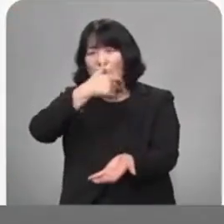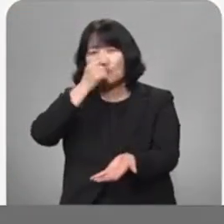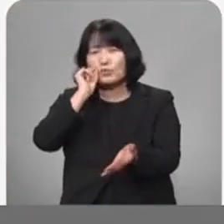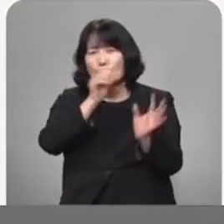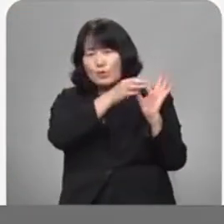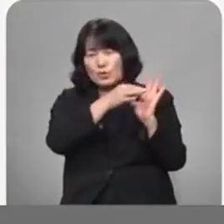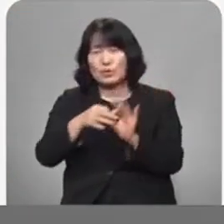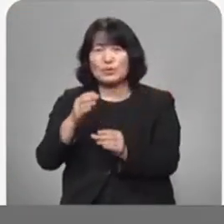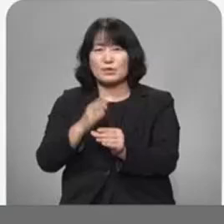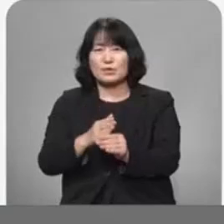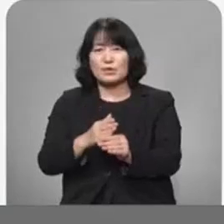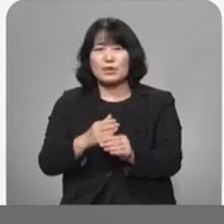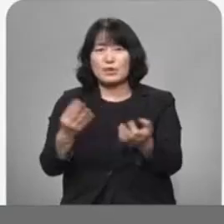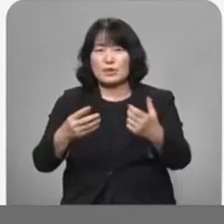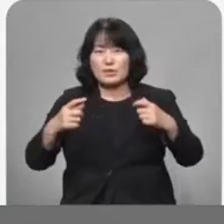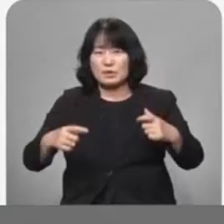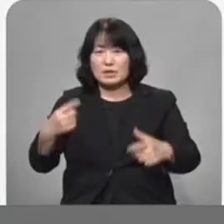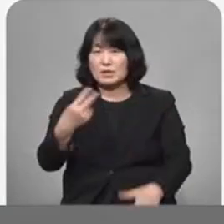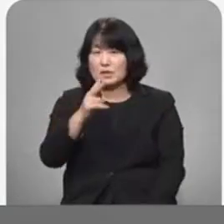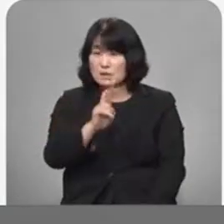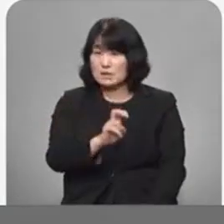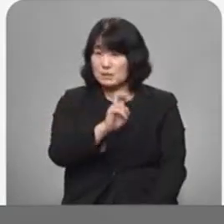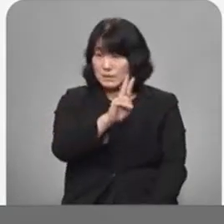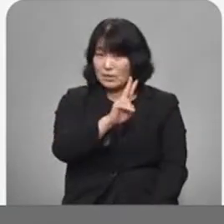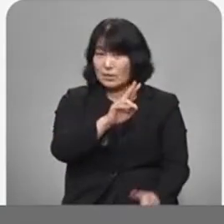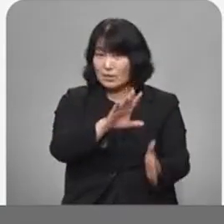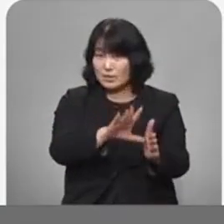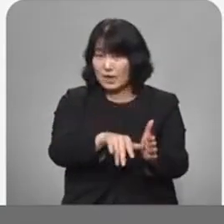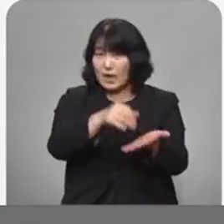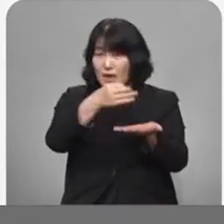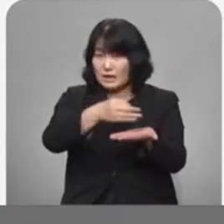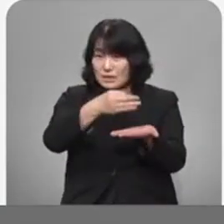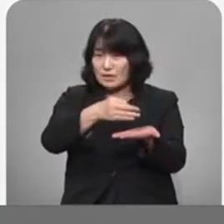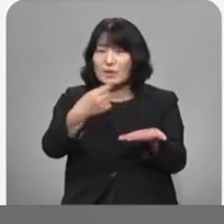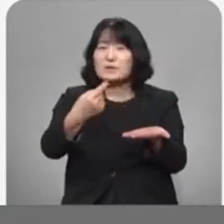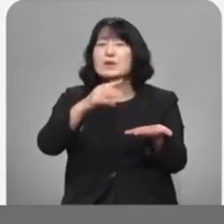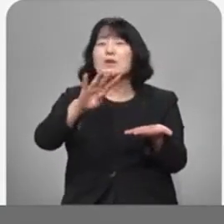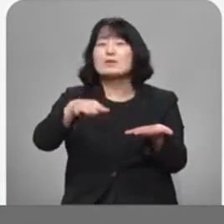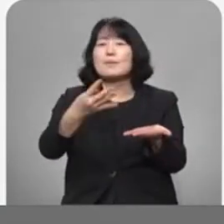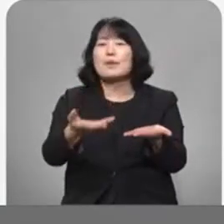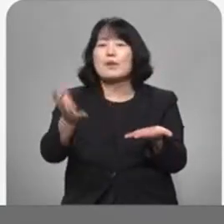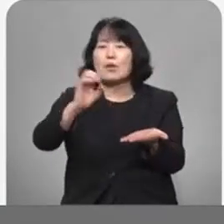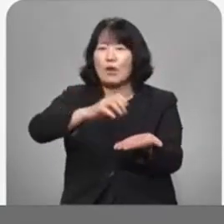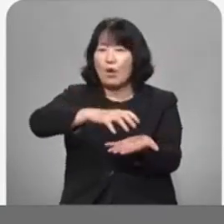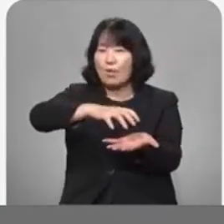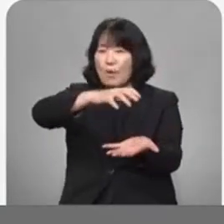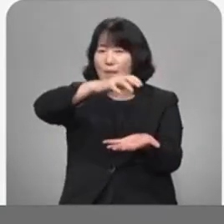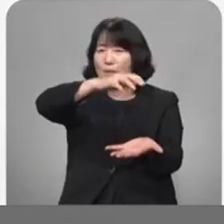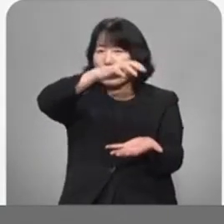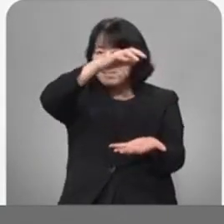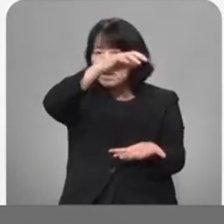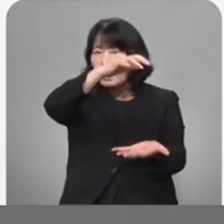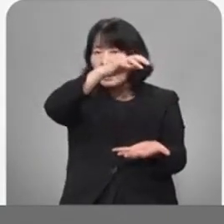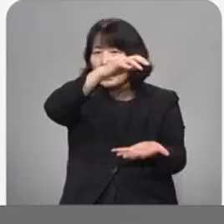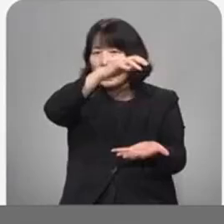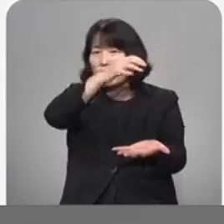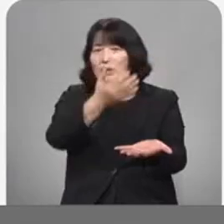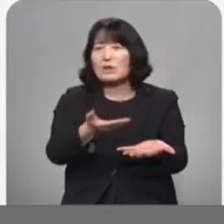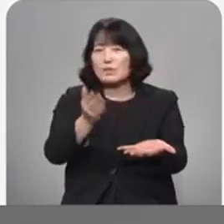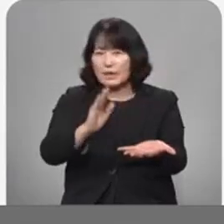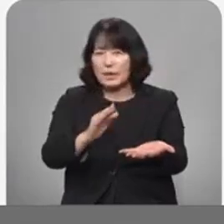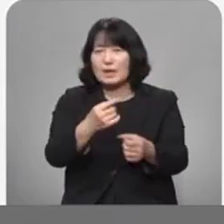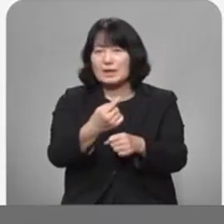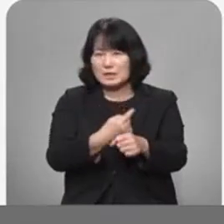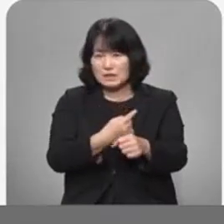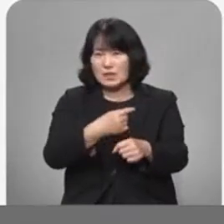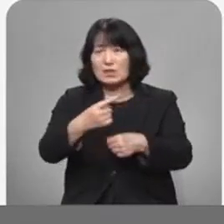강원도의 경우 2022년까지 해도 통합 재정 안정화기금을 1400억 원까지 차곡차곡 모았습니다 그런데